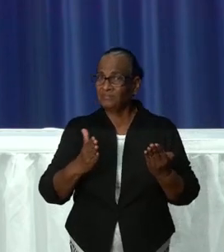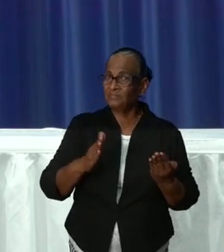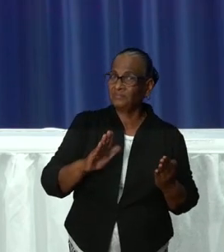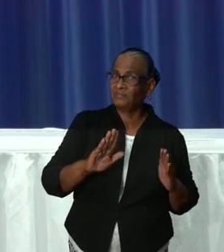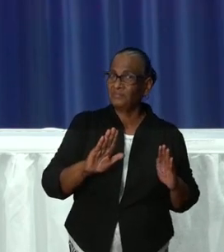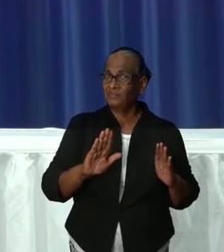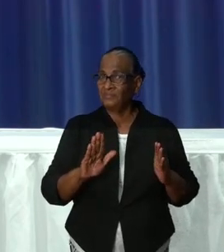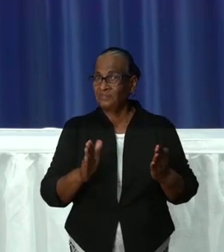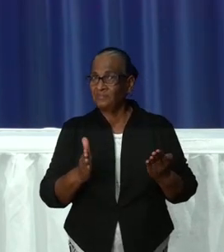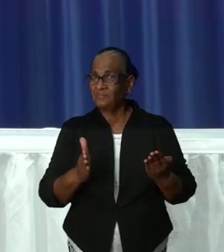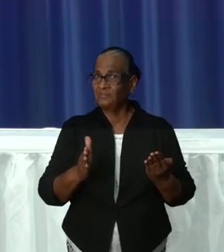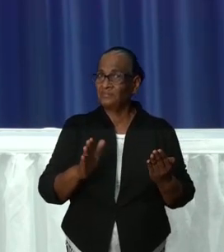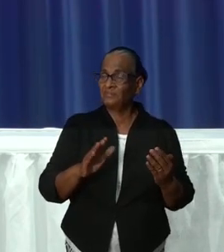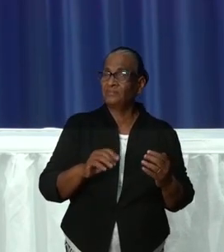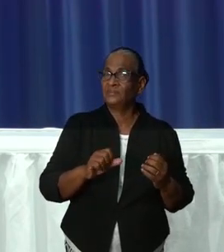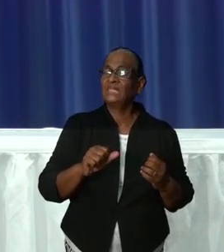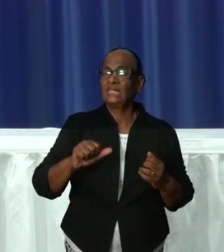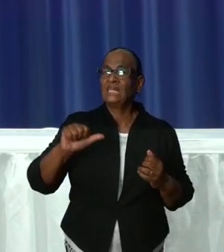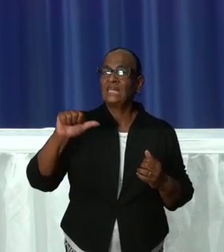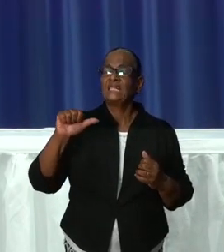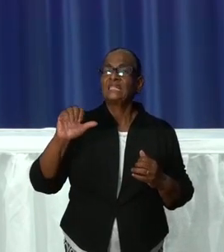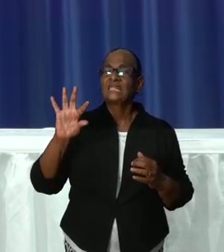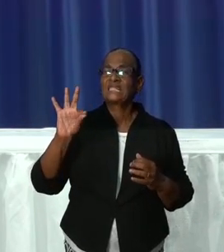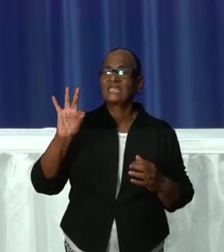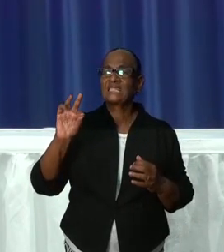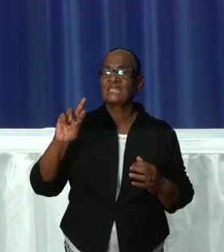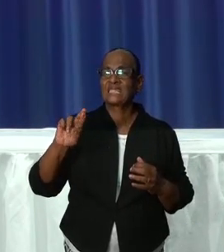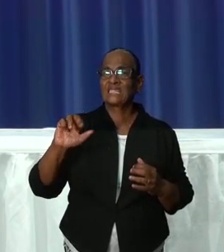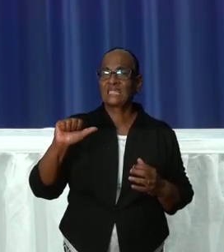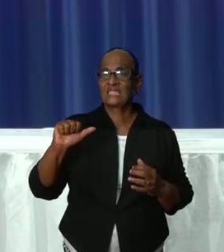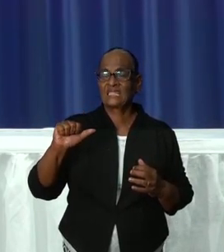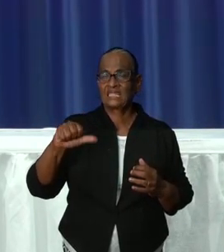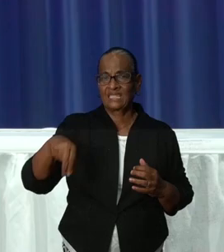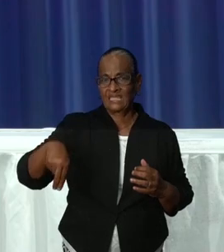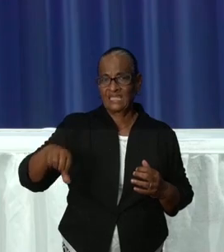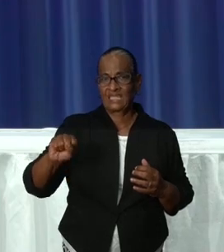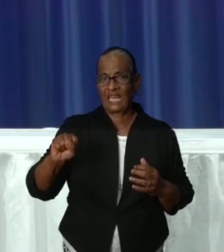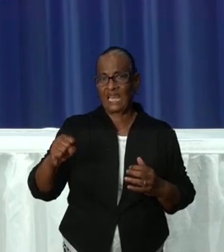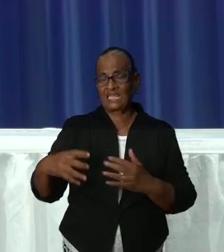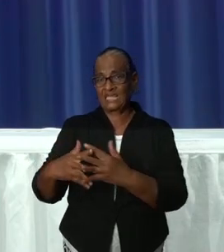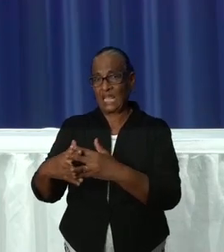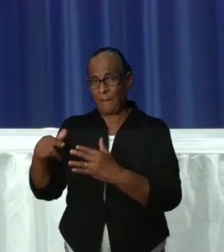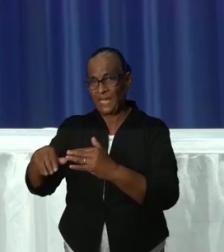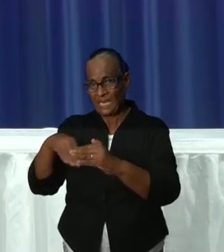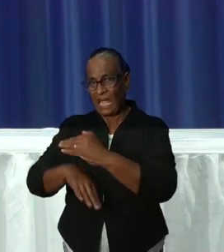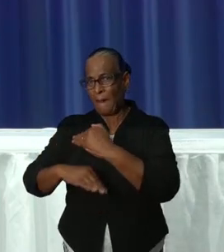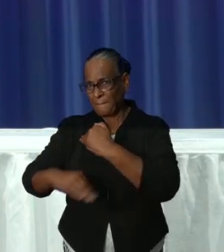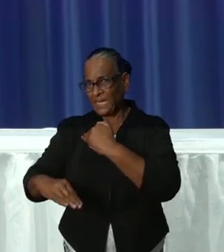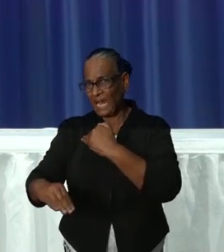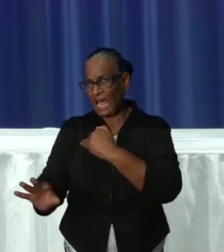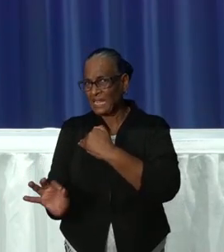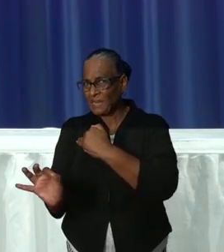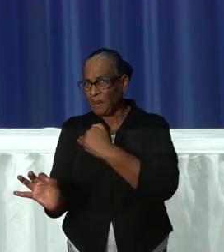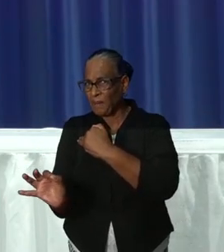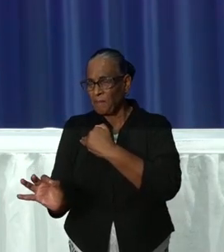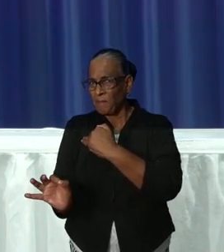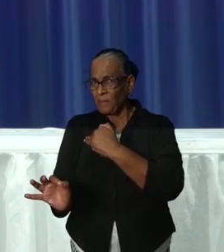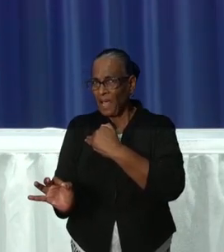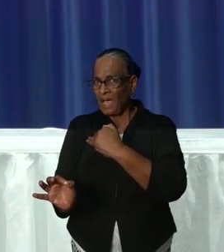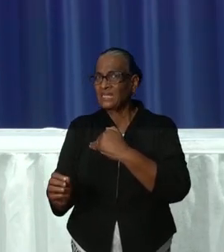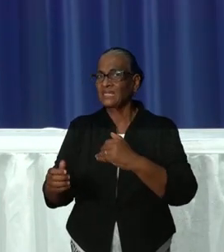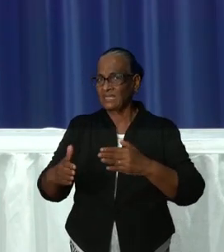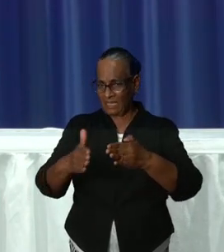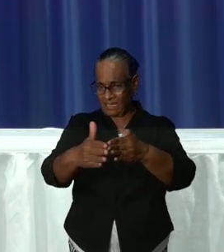van Poppetam bij Transamerika. Ik dacht van, ik blijf een tijdje hier om te kijken hoe het aan toe gaat. De grenzen waren